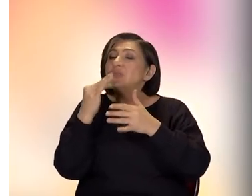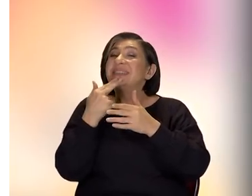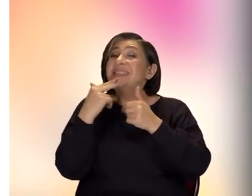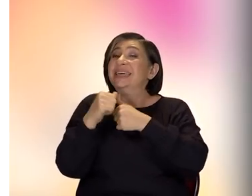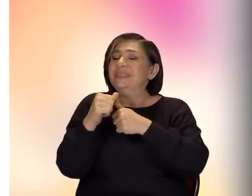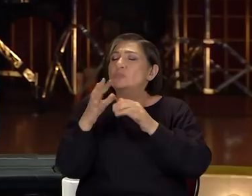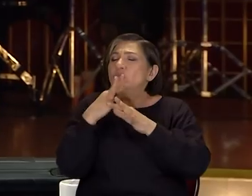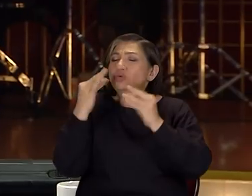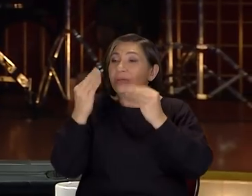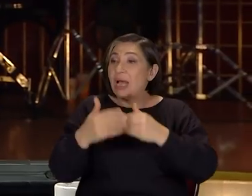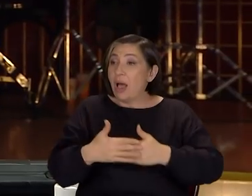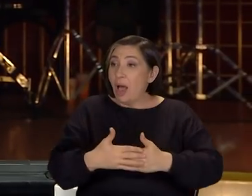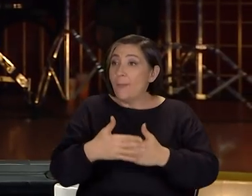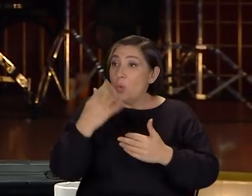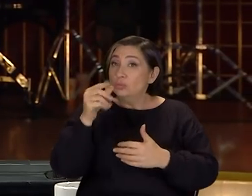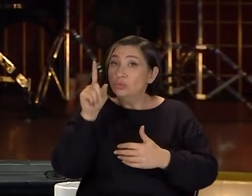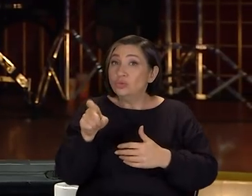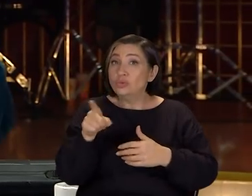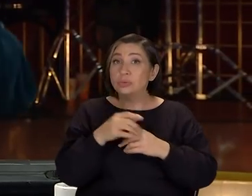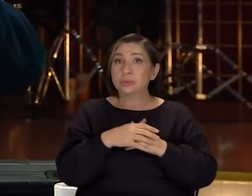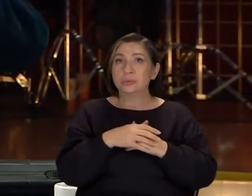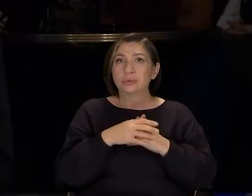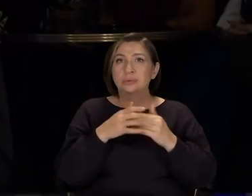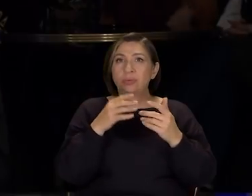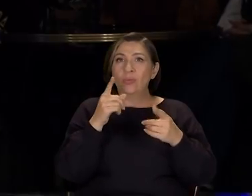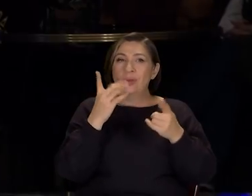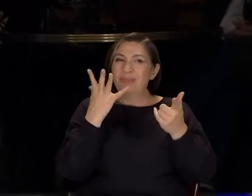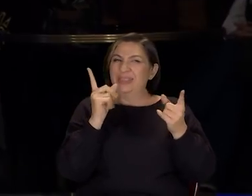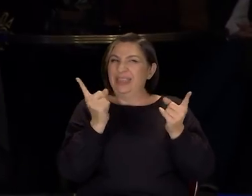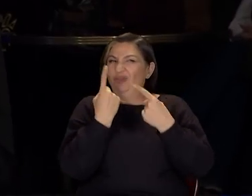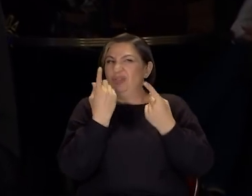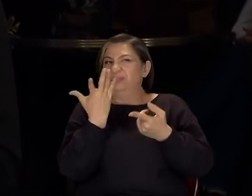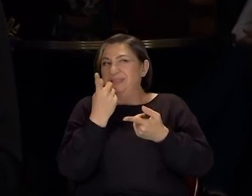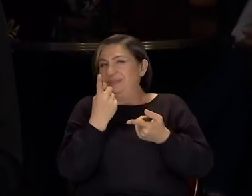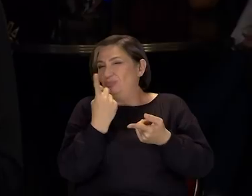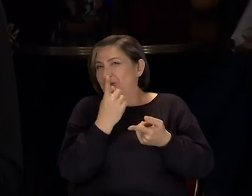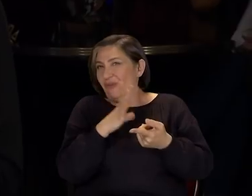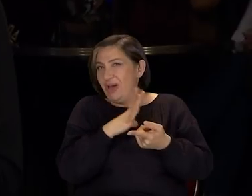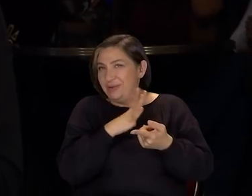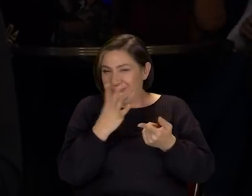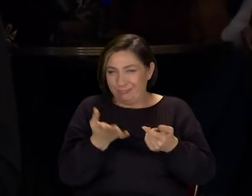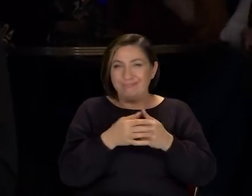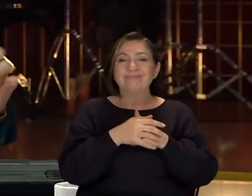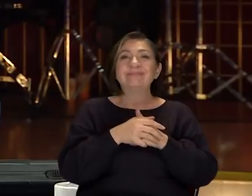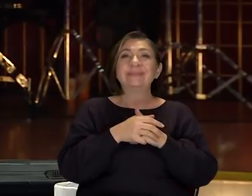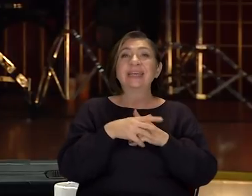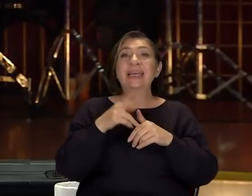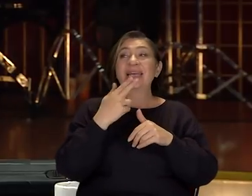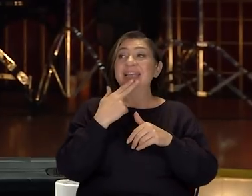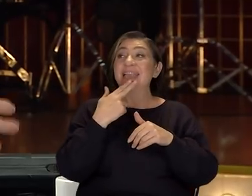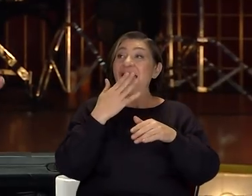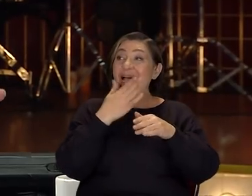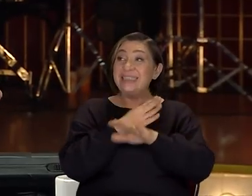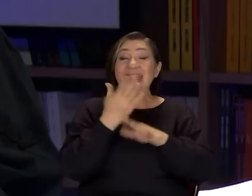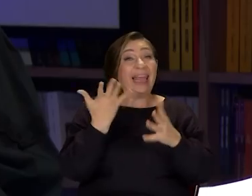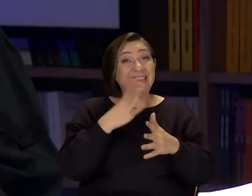için hamile kalır mıydınız? Zaten böyle bir enteresan bir metaforu var. Var tabii, olmaz mı? Kadınlar